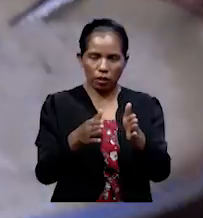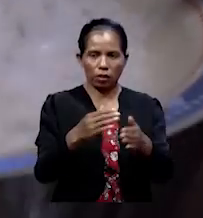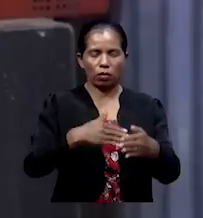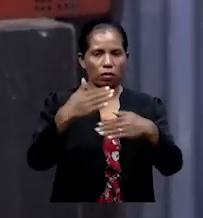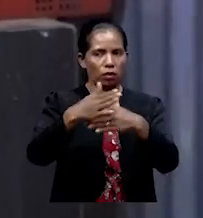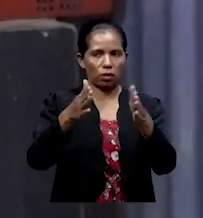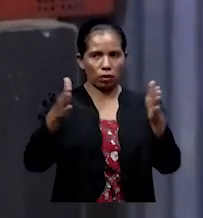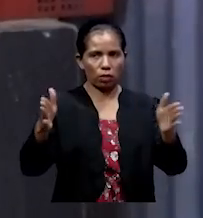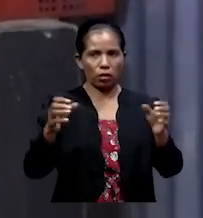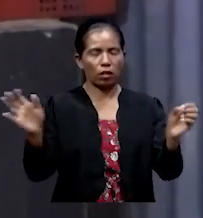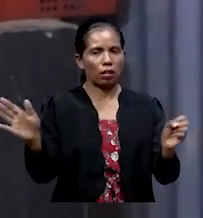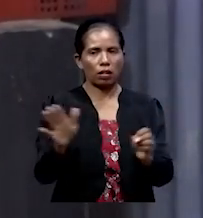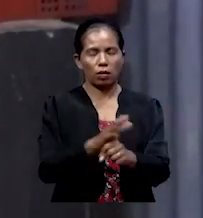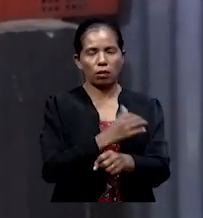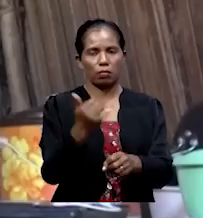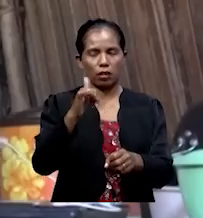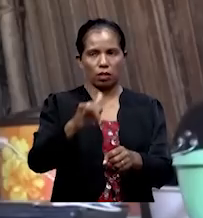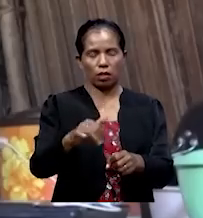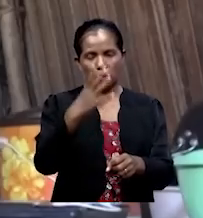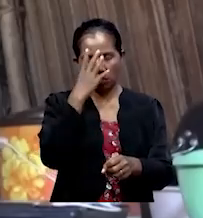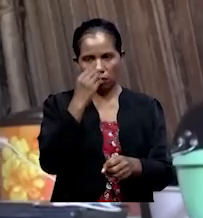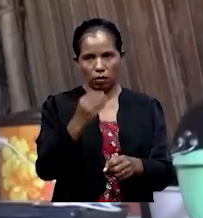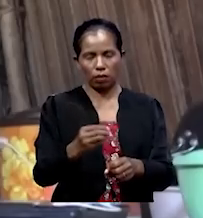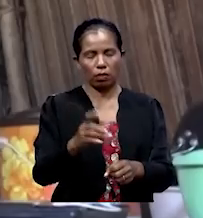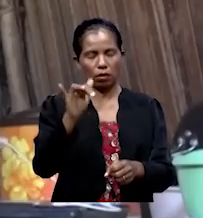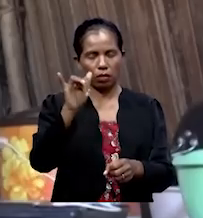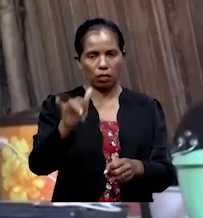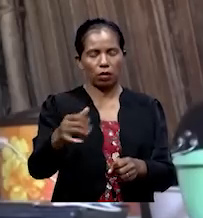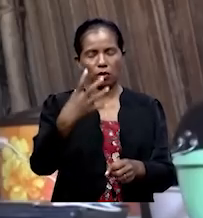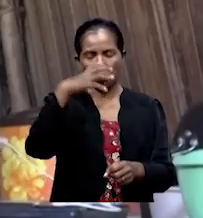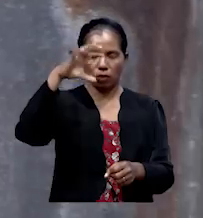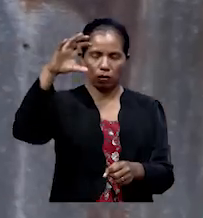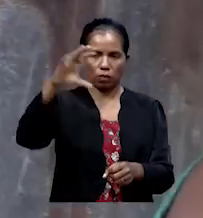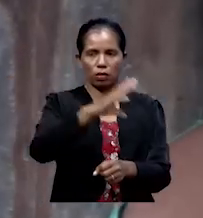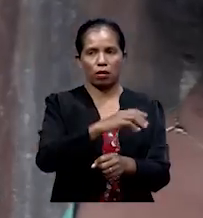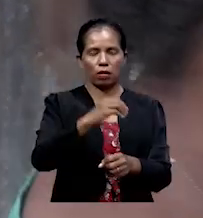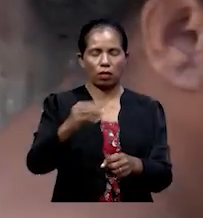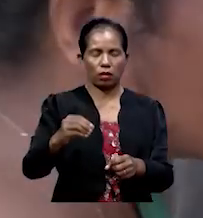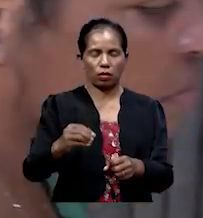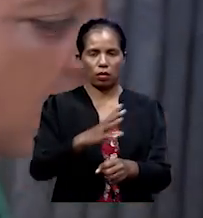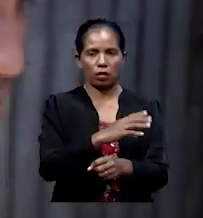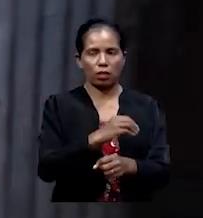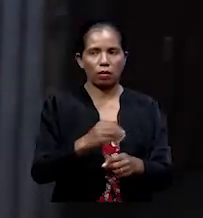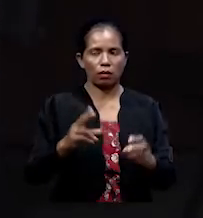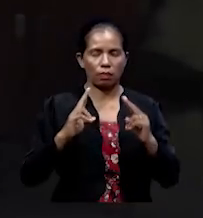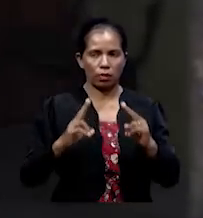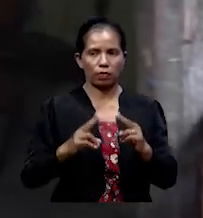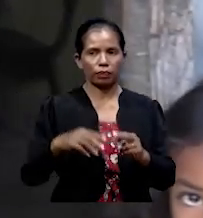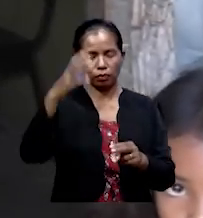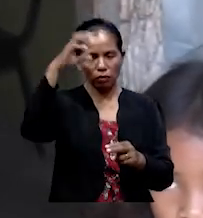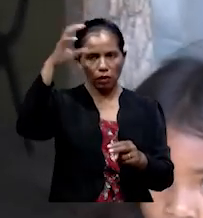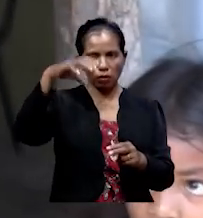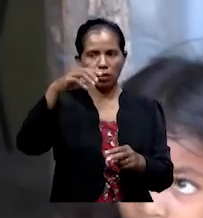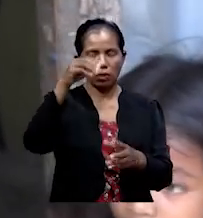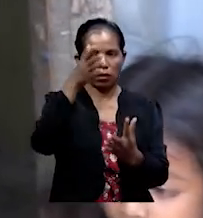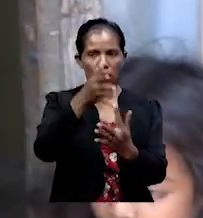la suficiente basira atu hamahong ang ho di helik ho si lorong ne manas ani ne suut maliring udan ben suling no